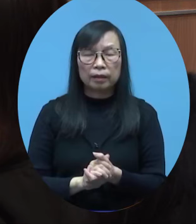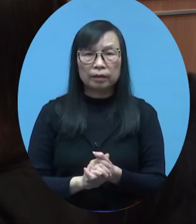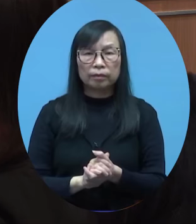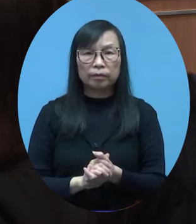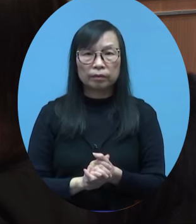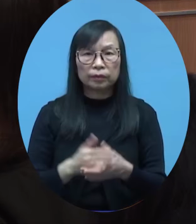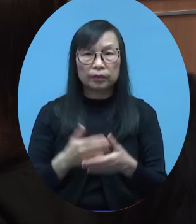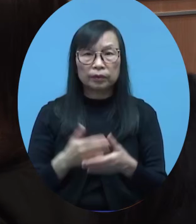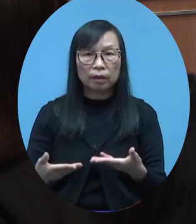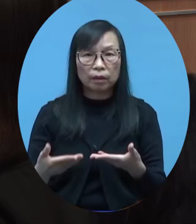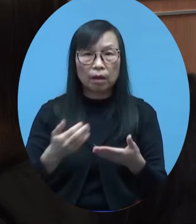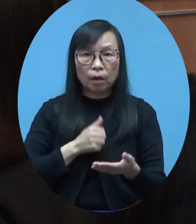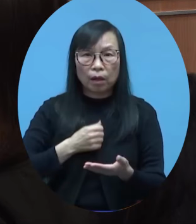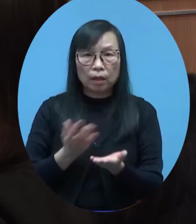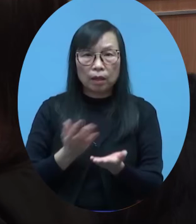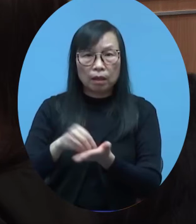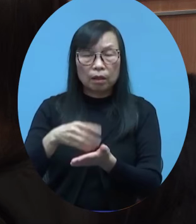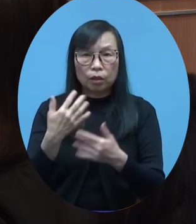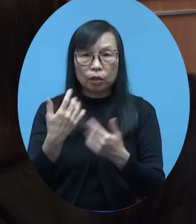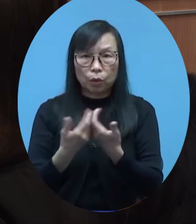聯合台灣科嘅病人，即係佢本身係嗰個病患係有啲乜嘢嘅病患啦，同埋